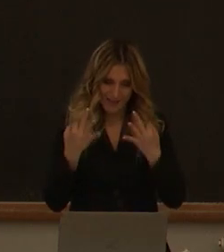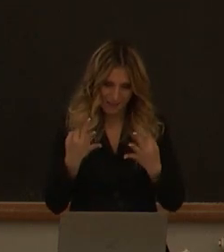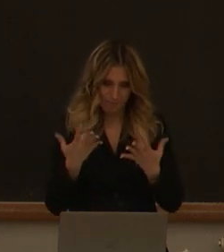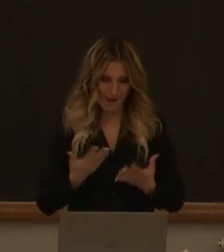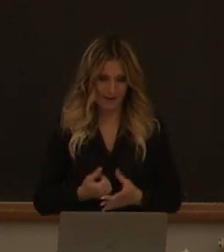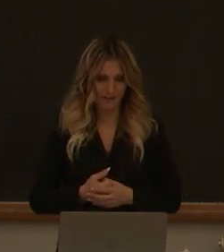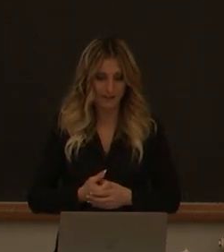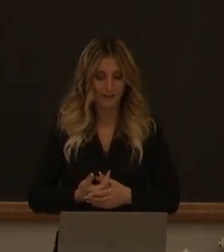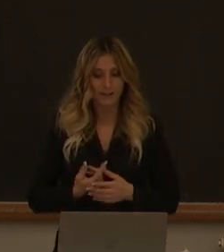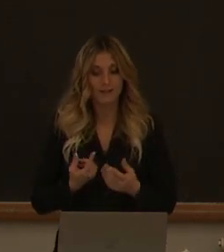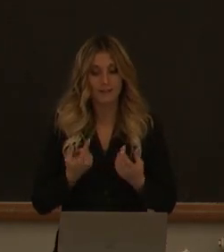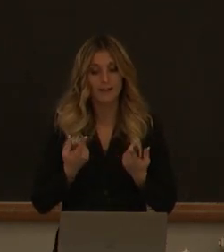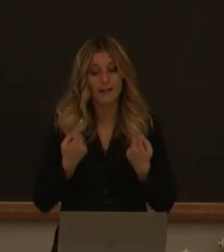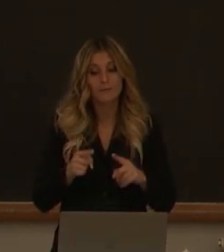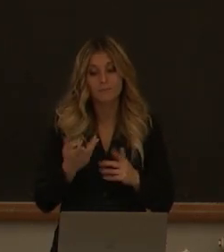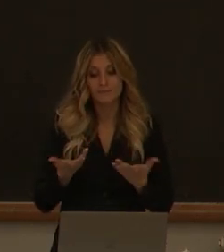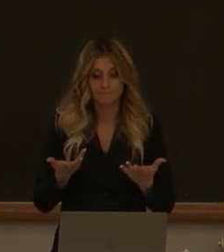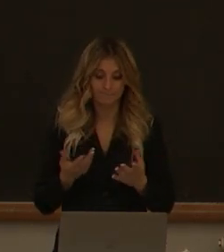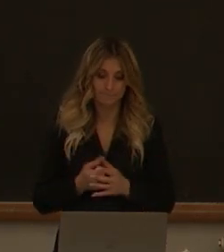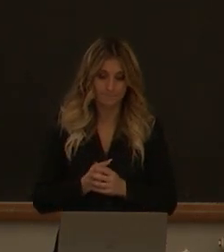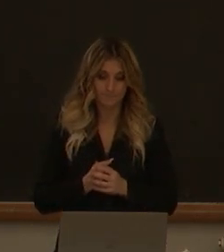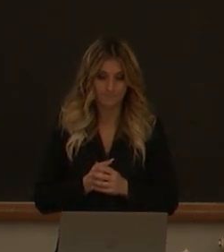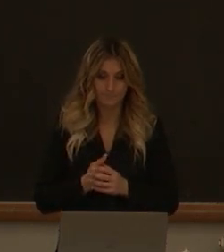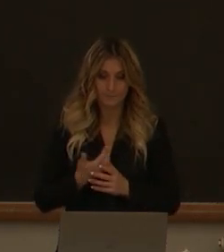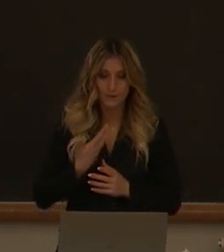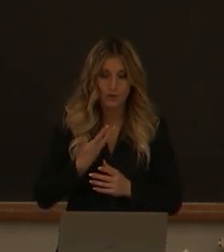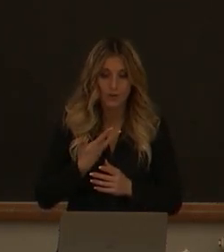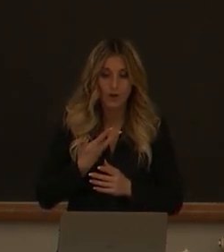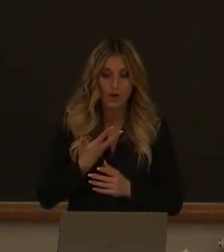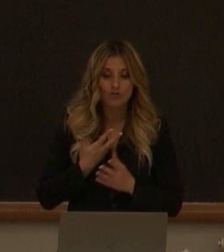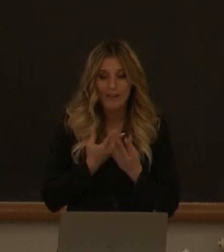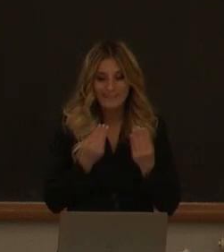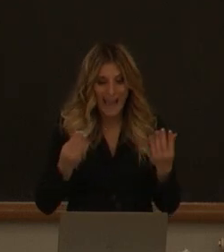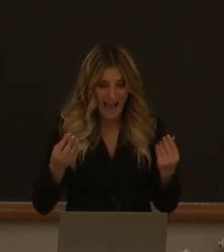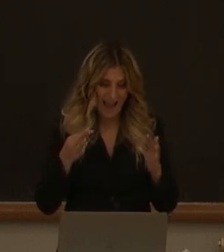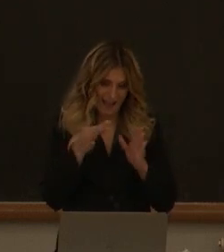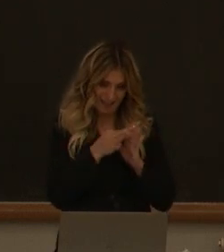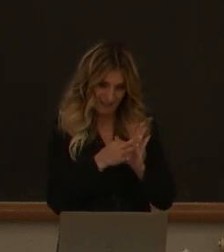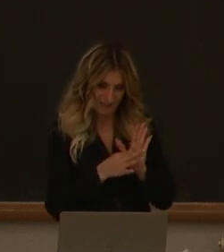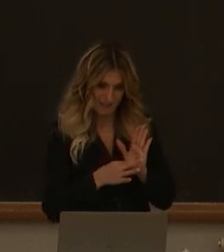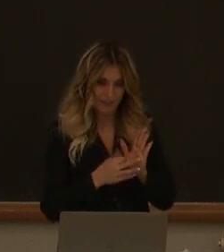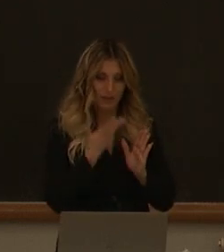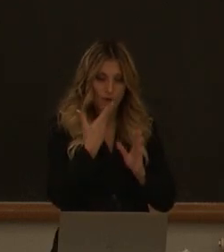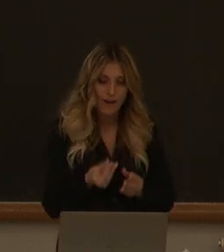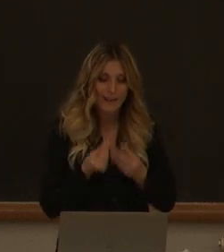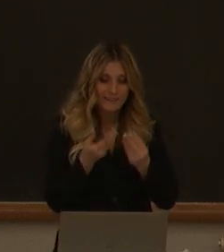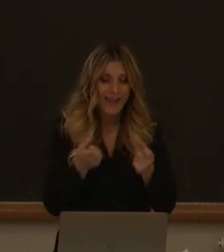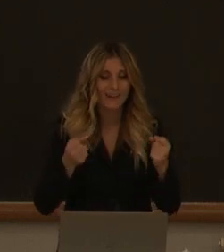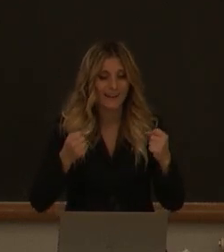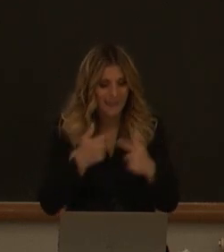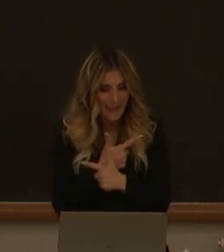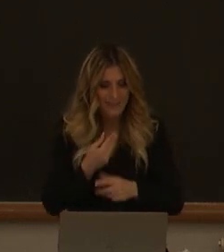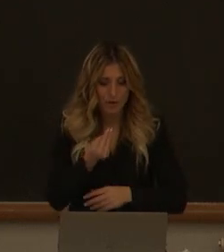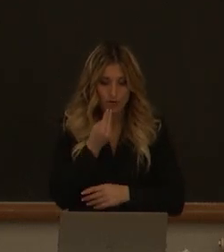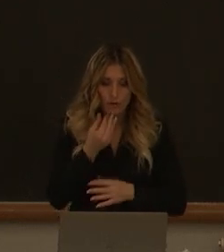degli alimenti. Quindi gli scopi sostanzialmente del vertice, il food system, sono stati quelli di garantire cibo sicuro e